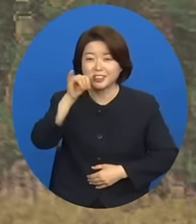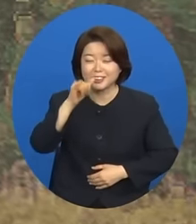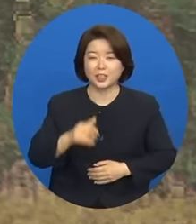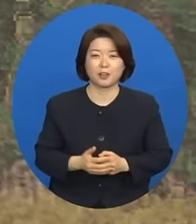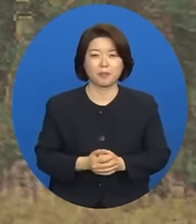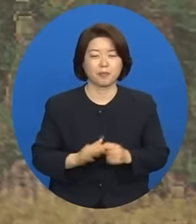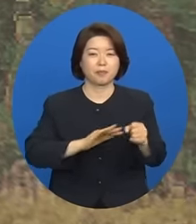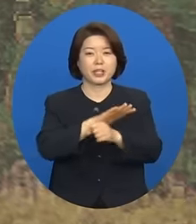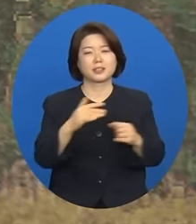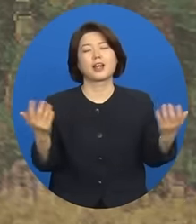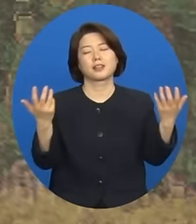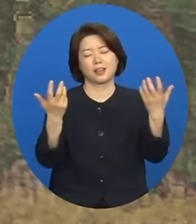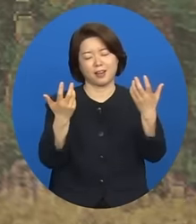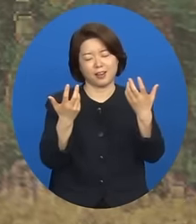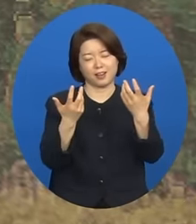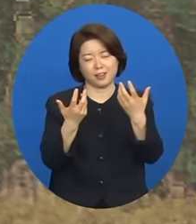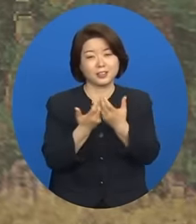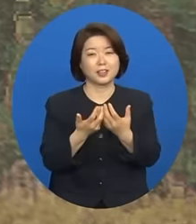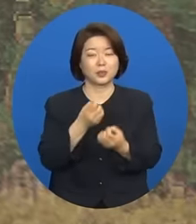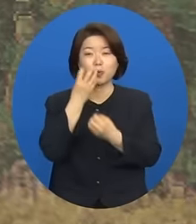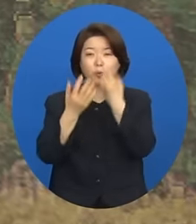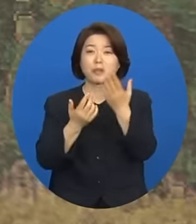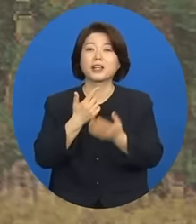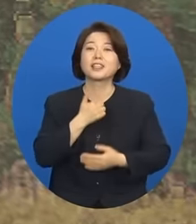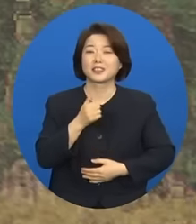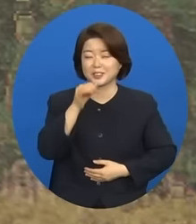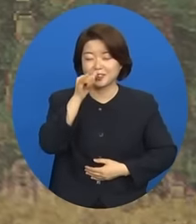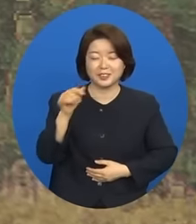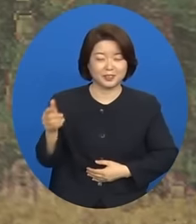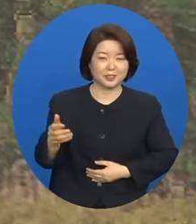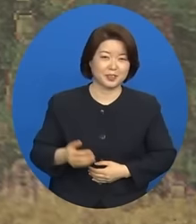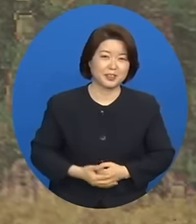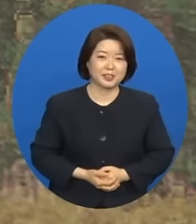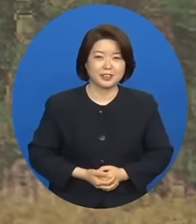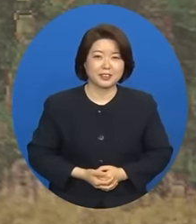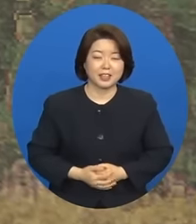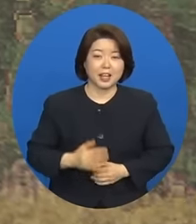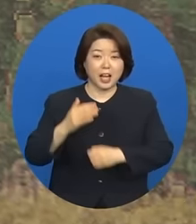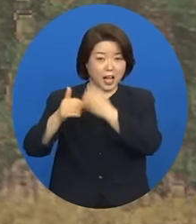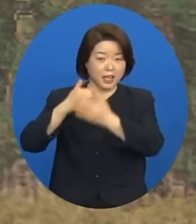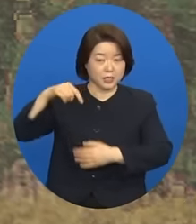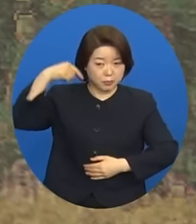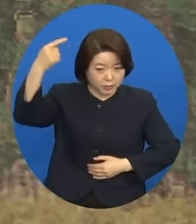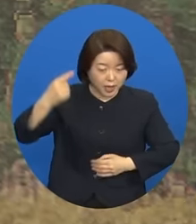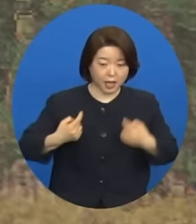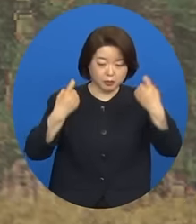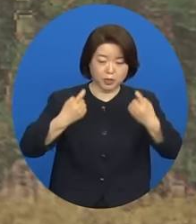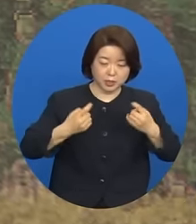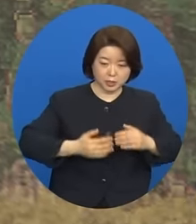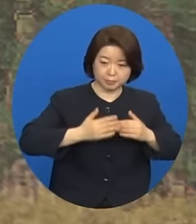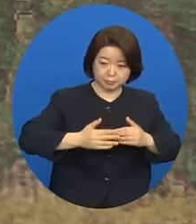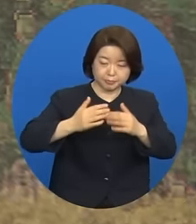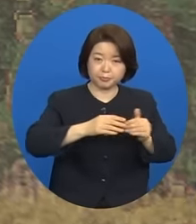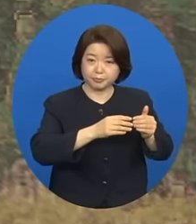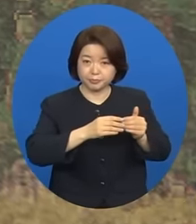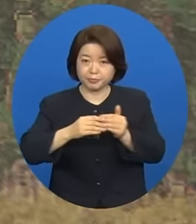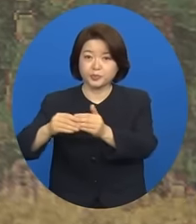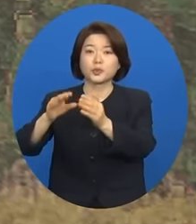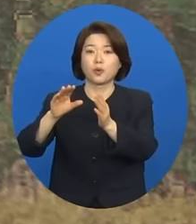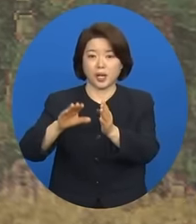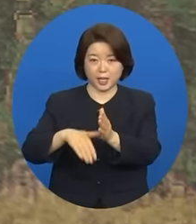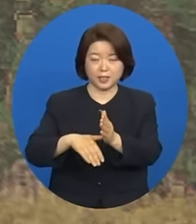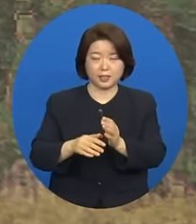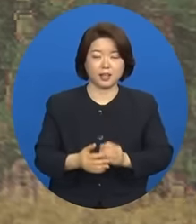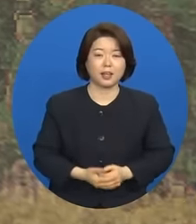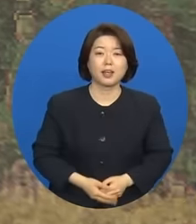사랑이 넘쳐난다고 고백을 하셨는데, 어쨌든 하나님께서 우리를 다음 여정으로 인도하실 때는요,